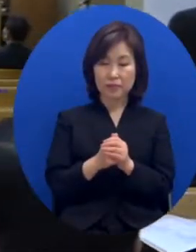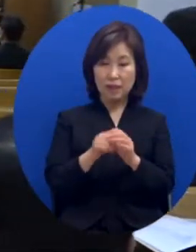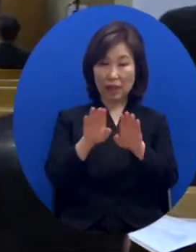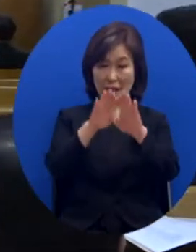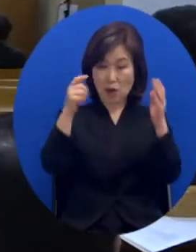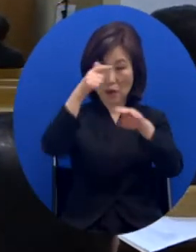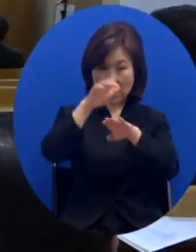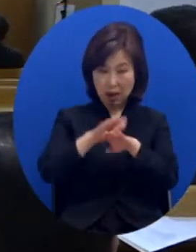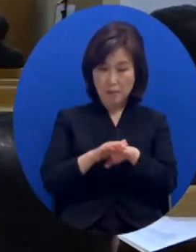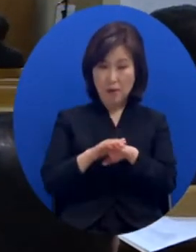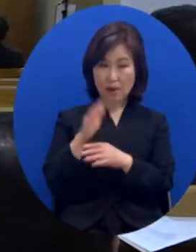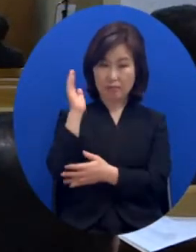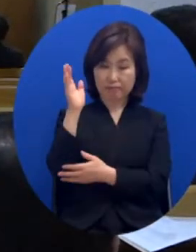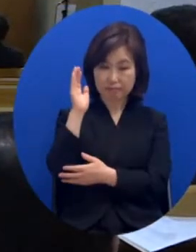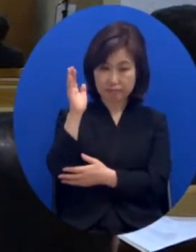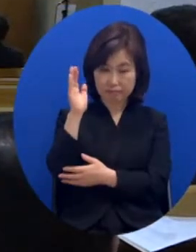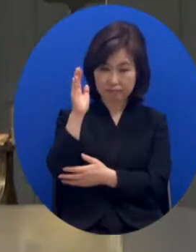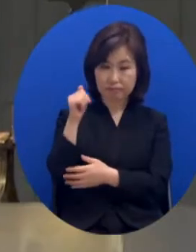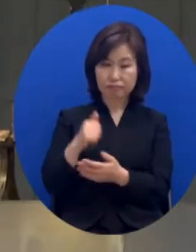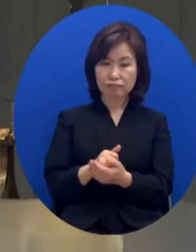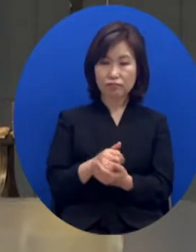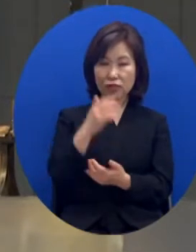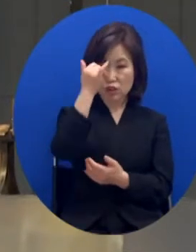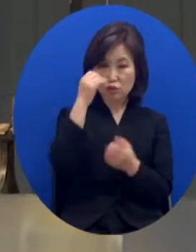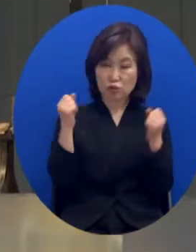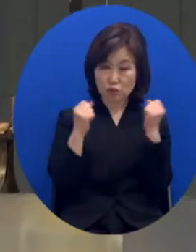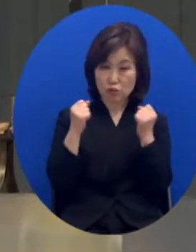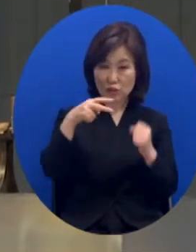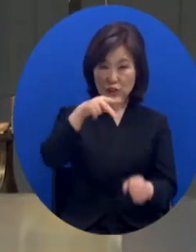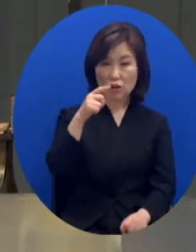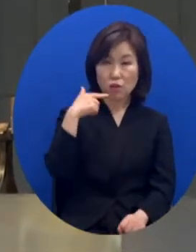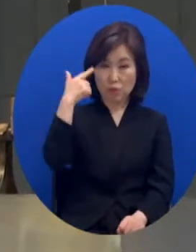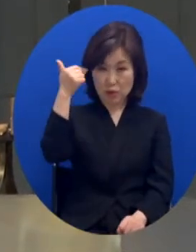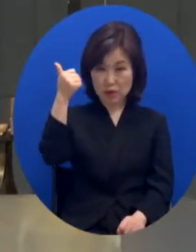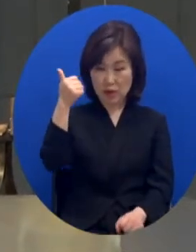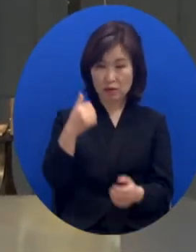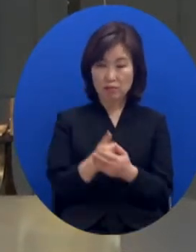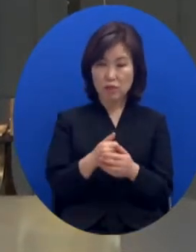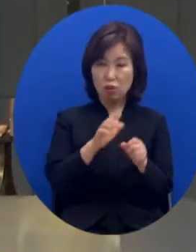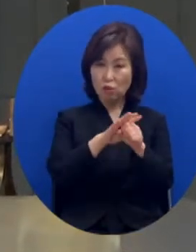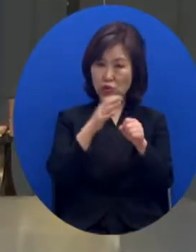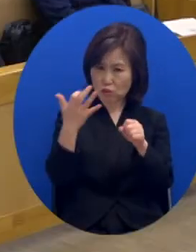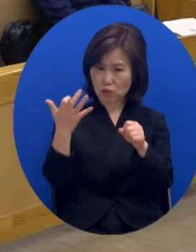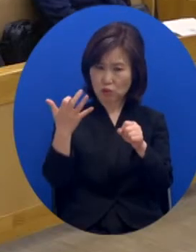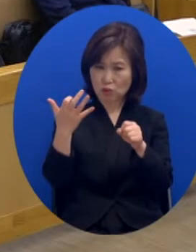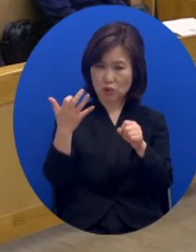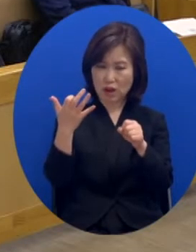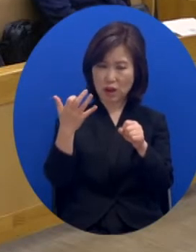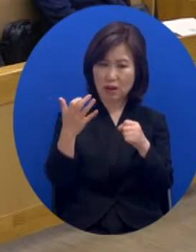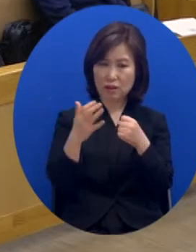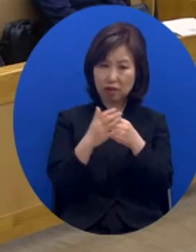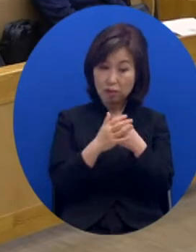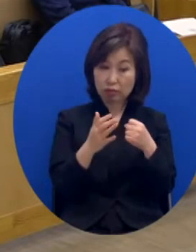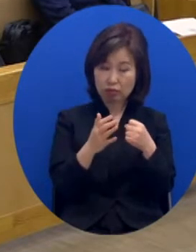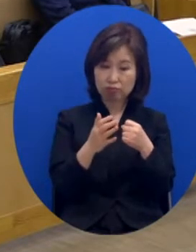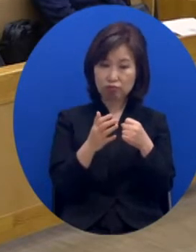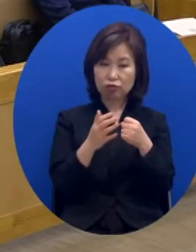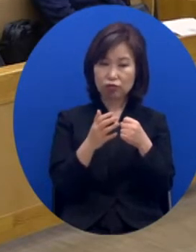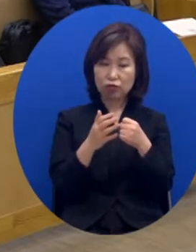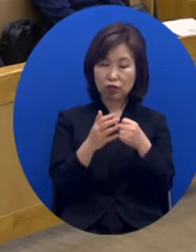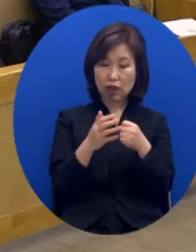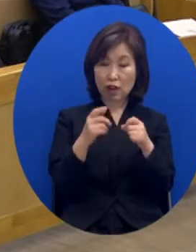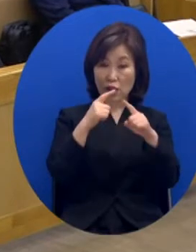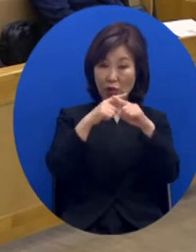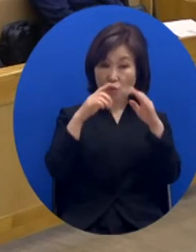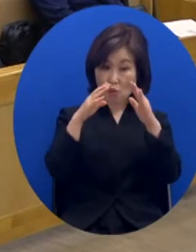말씀에 저는 예장 통합 충분 5패 장서 충성 목사는 포스트 코로나 를 준비하며 교회를 섬기는 지도자